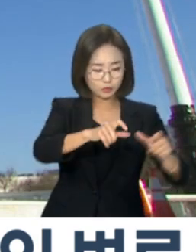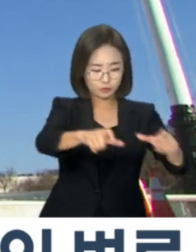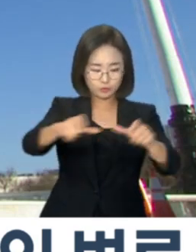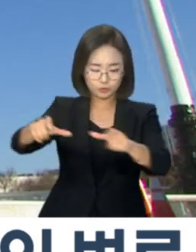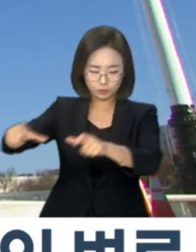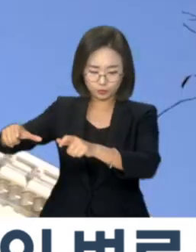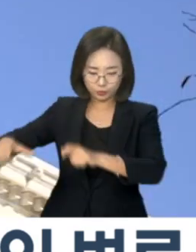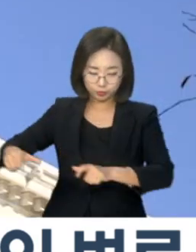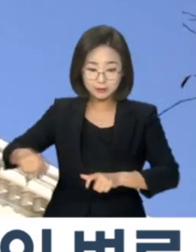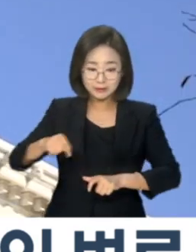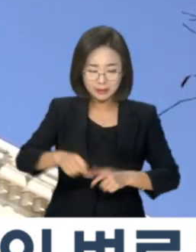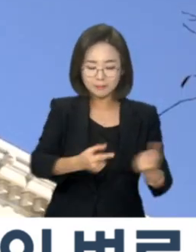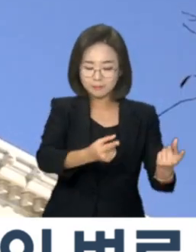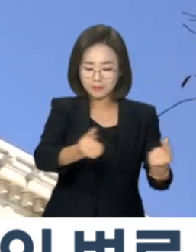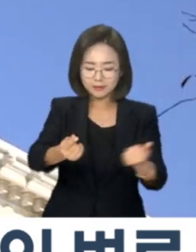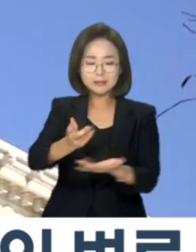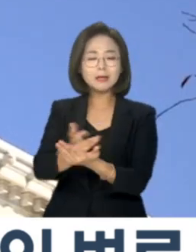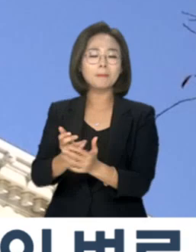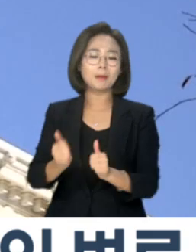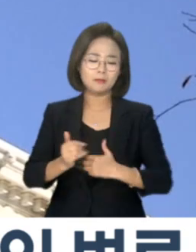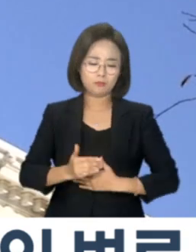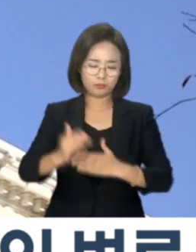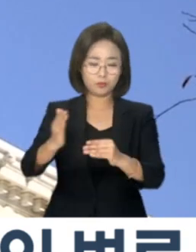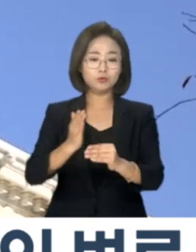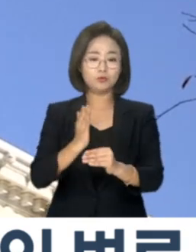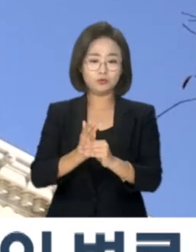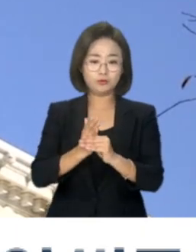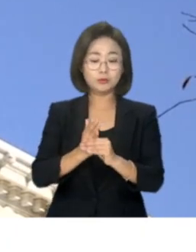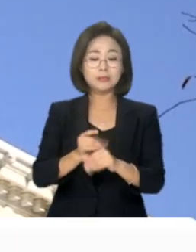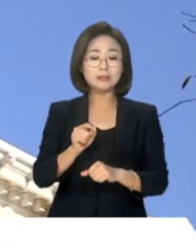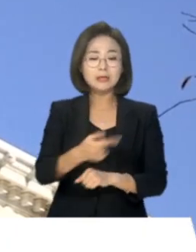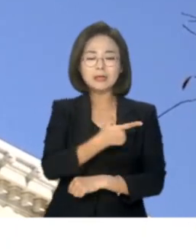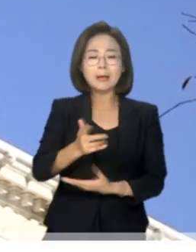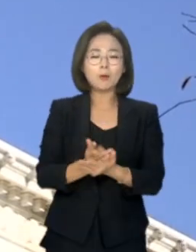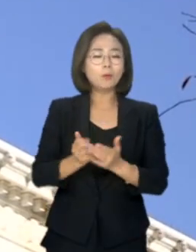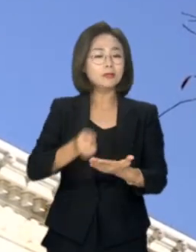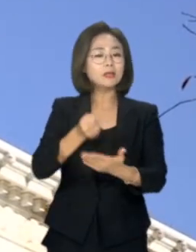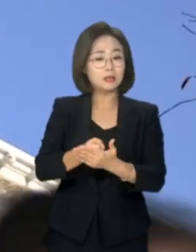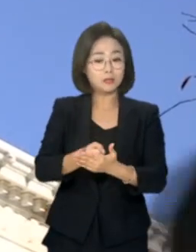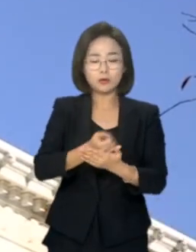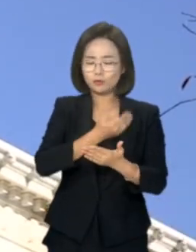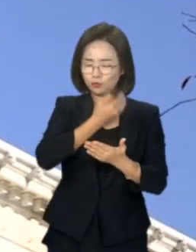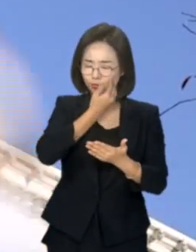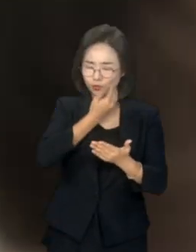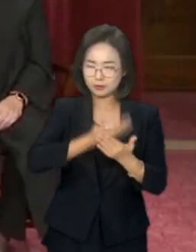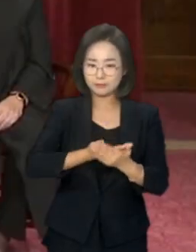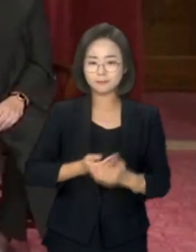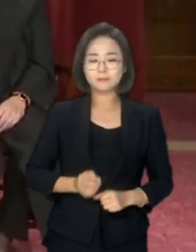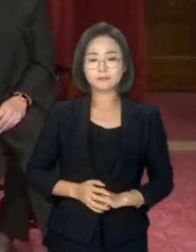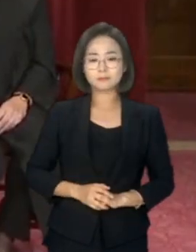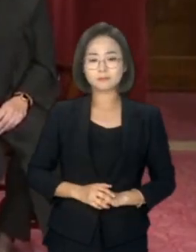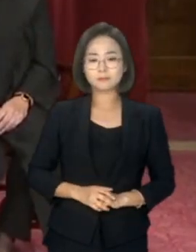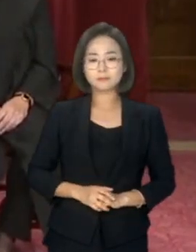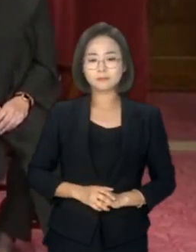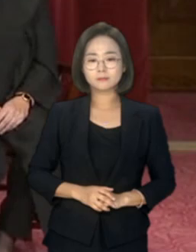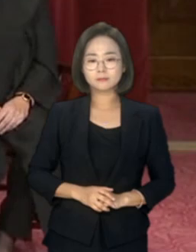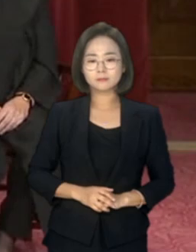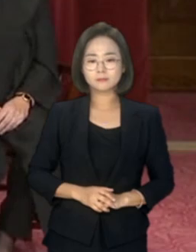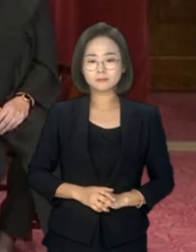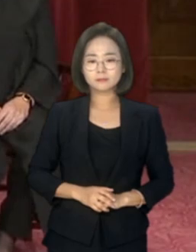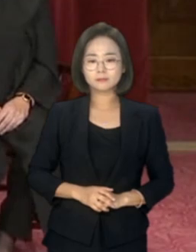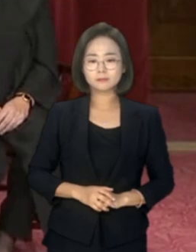콜로라도 주와 유산한 재판이 진행되고 있어서 연방 대법원의 결정이 중대한 영향을 미칠 전망입니다